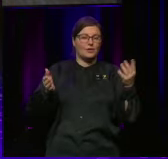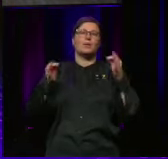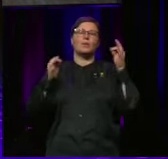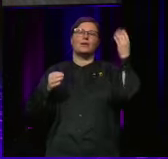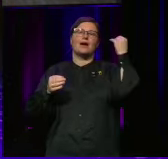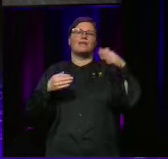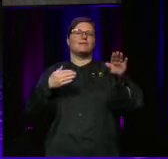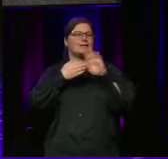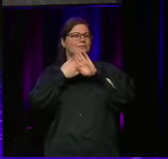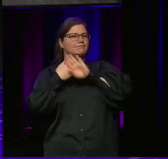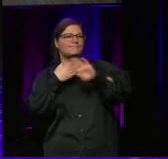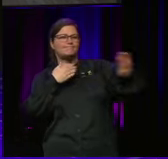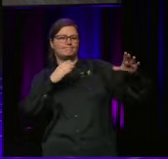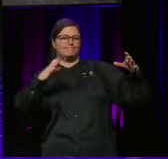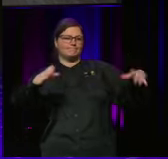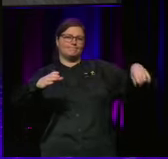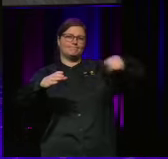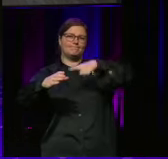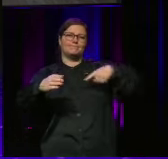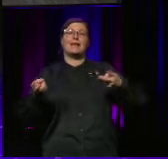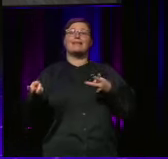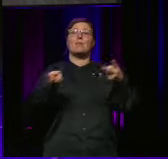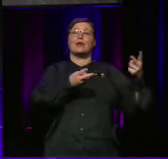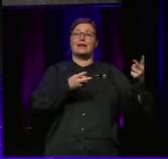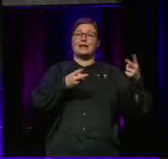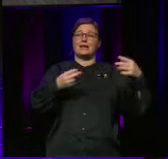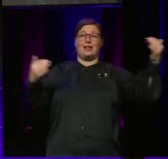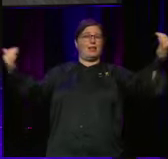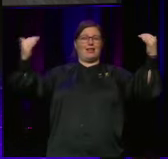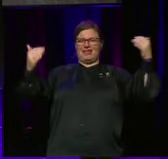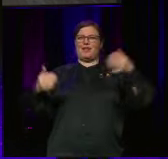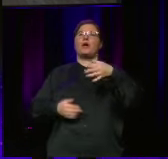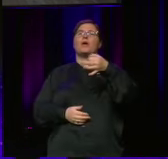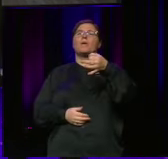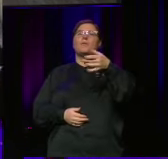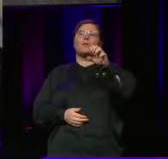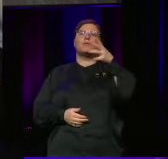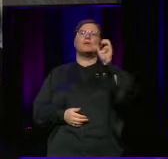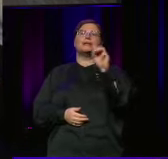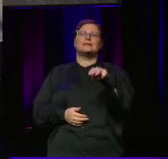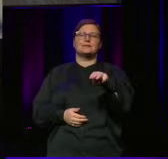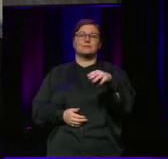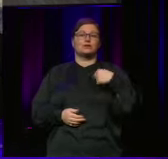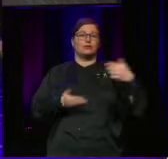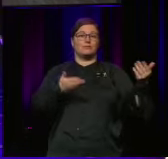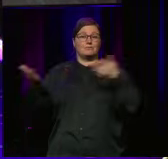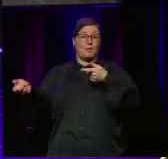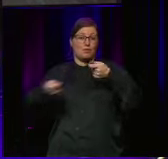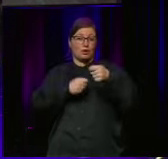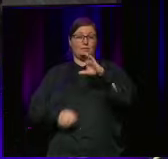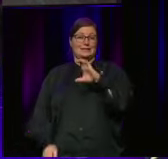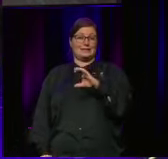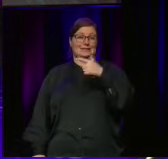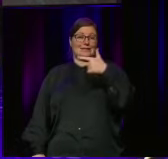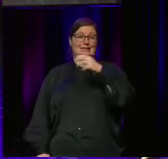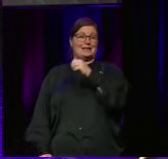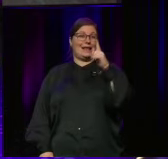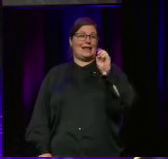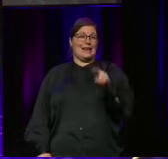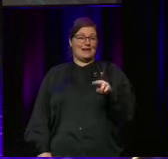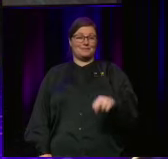skydda demokratin mot populism. Och jag lämnar över ordet till moderatorn Stellan. Tackar.